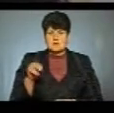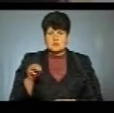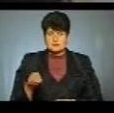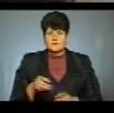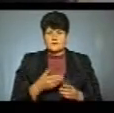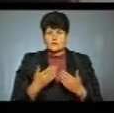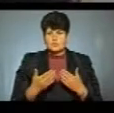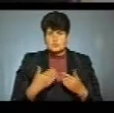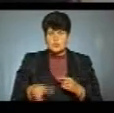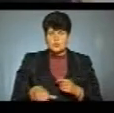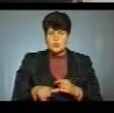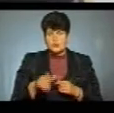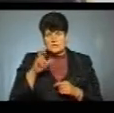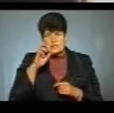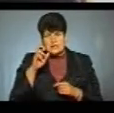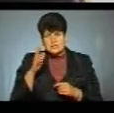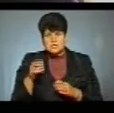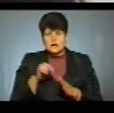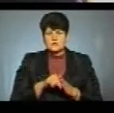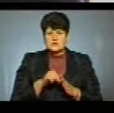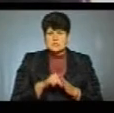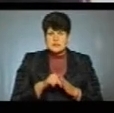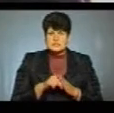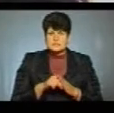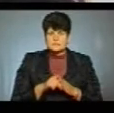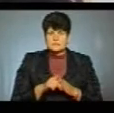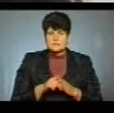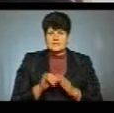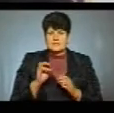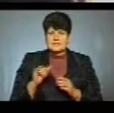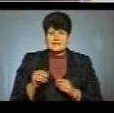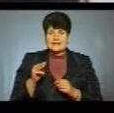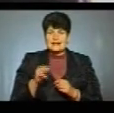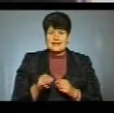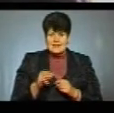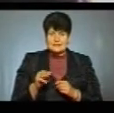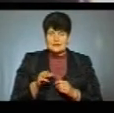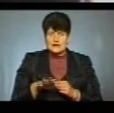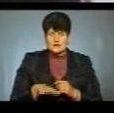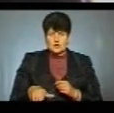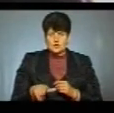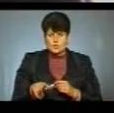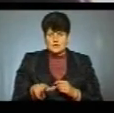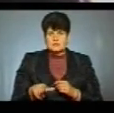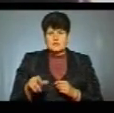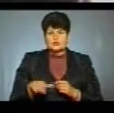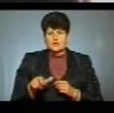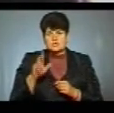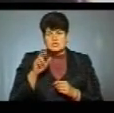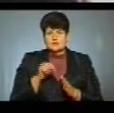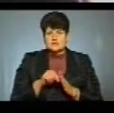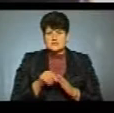до доріг державного значення з індексом Т, це територіальні дороги. На дорогах державного значення не